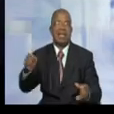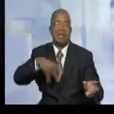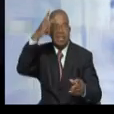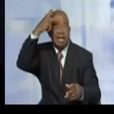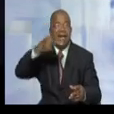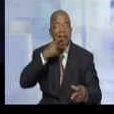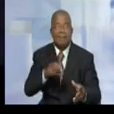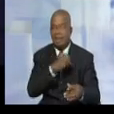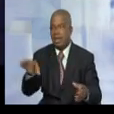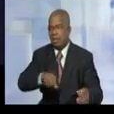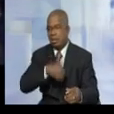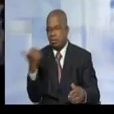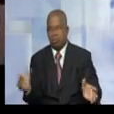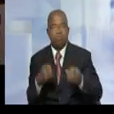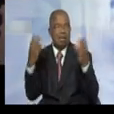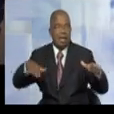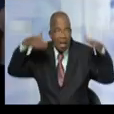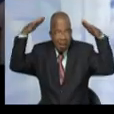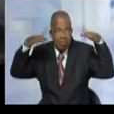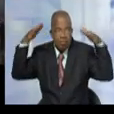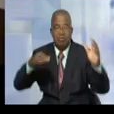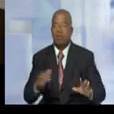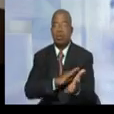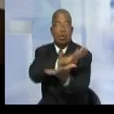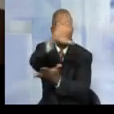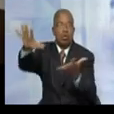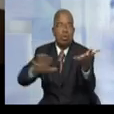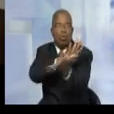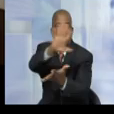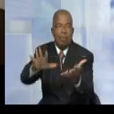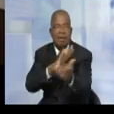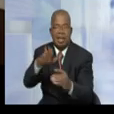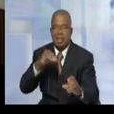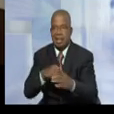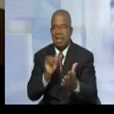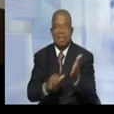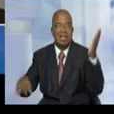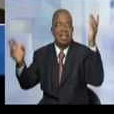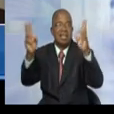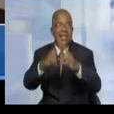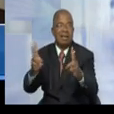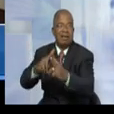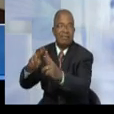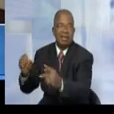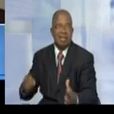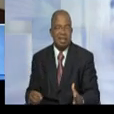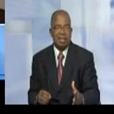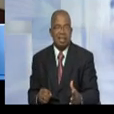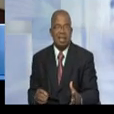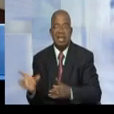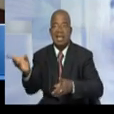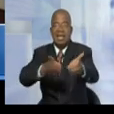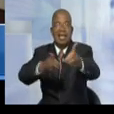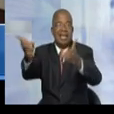invitation aux investisseurs qui doivent venir prendre leur place dans la ville. Ces investisseurs qui sont venus, nous leur avons présenté